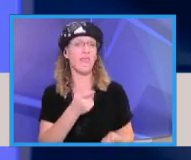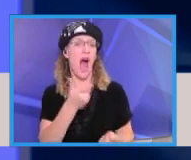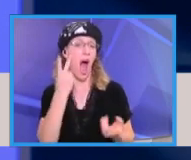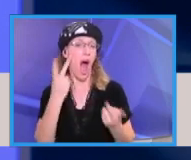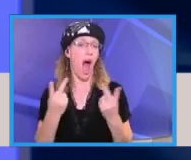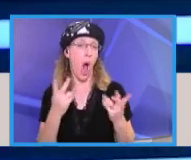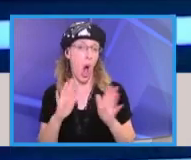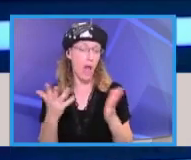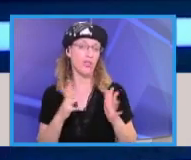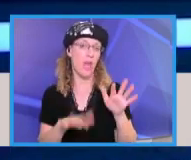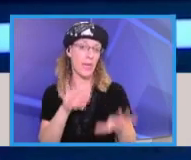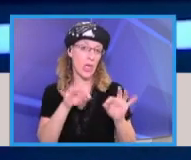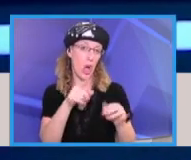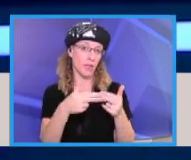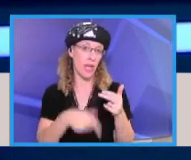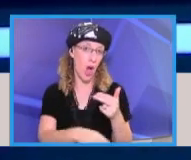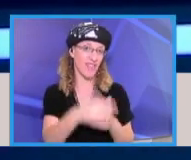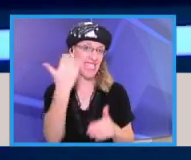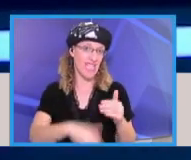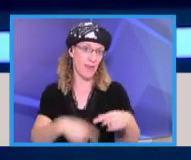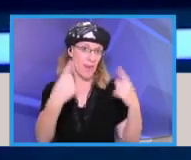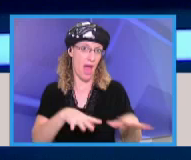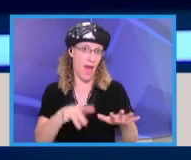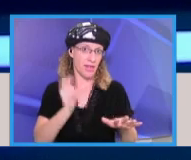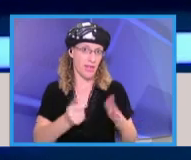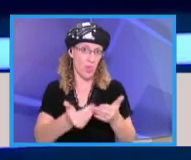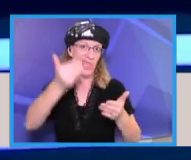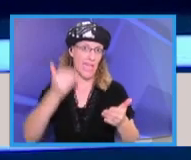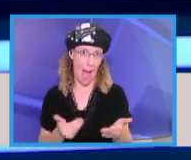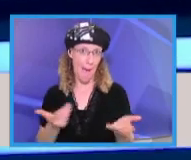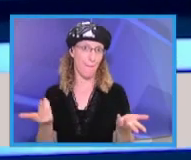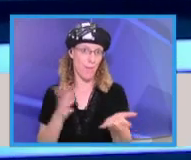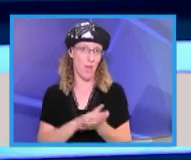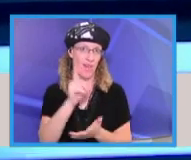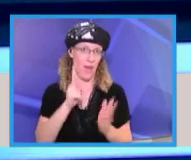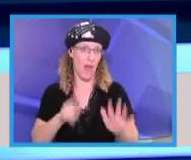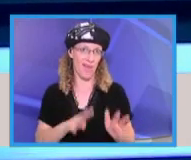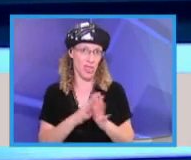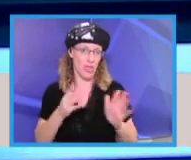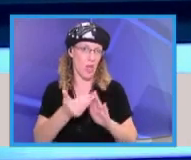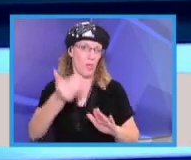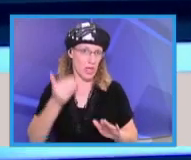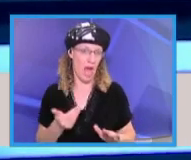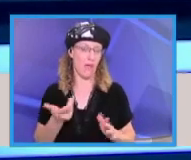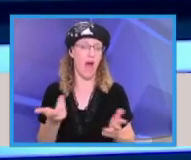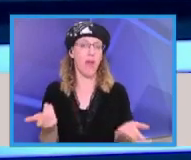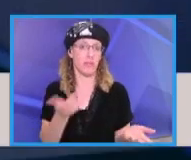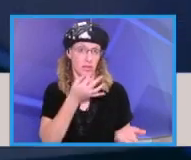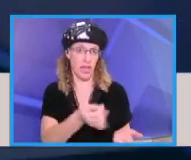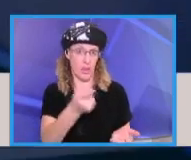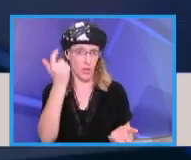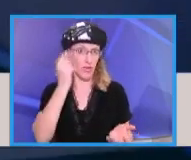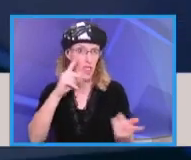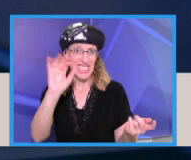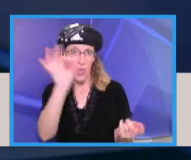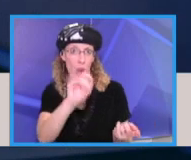הפוליטית שהכנסת הזאת תסיים את ימיה ככל הנראה מוקדם מנובמבר 2019. האם אתה חושב שיש סיכוי לשנות